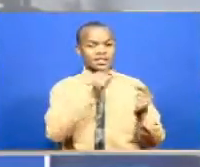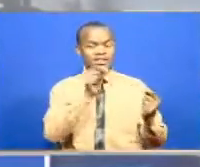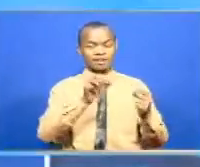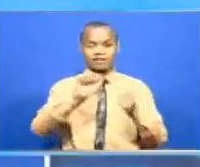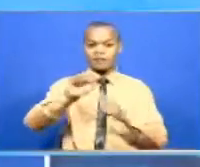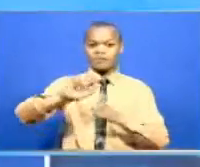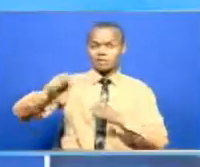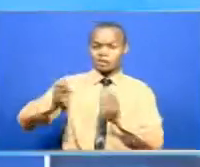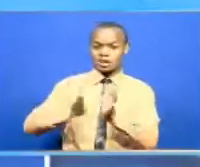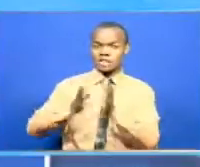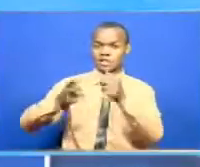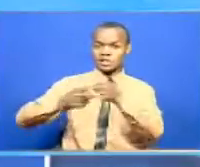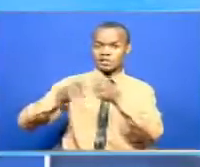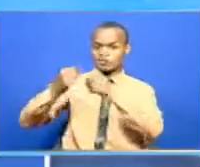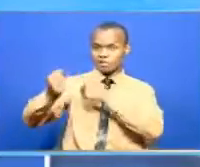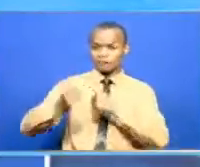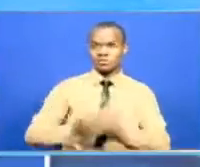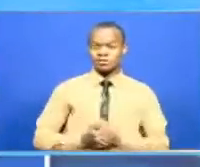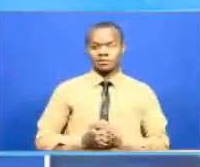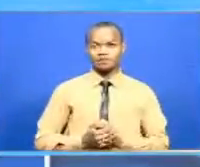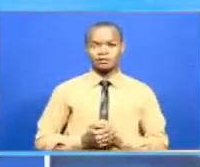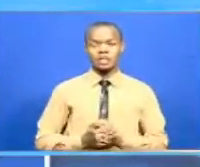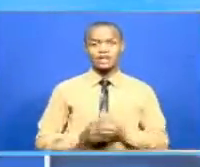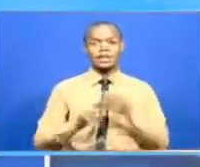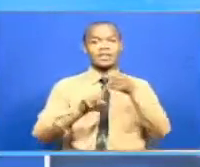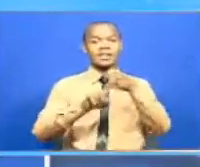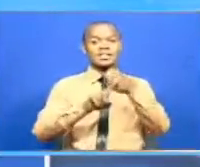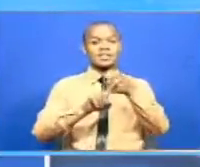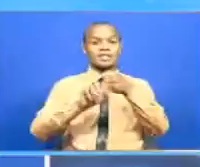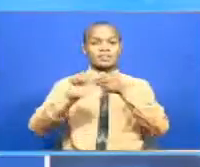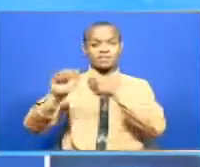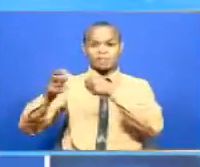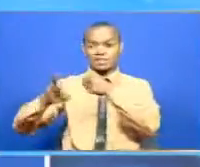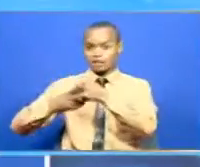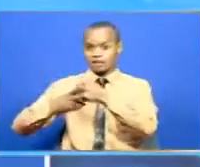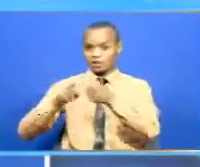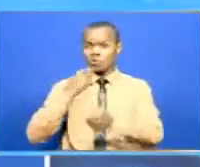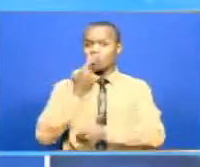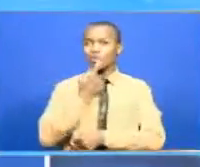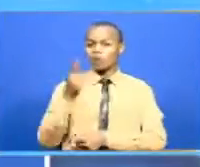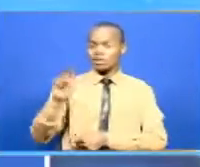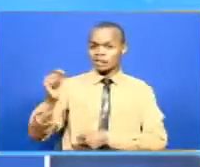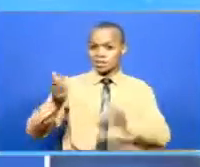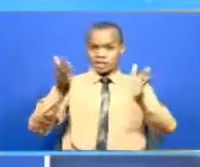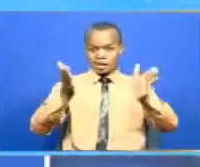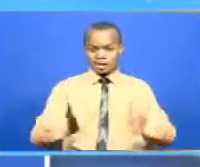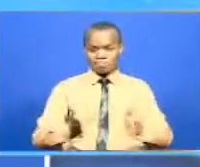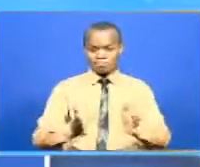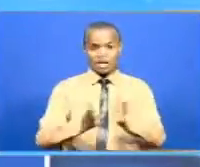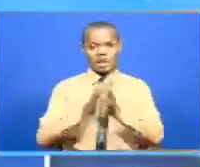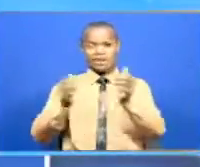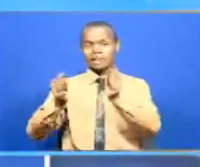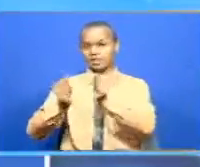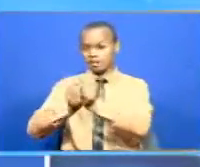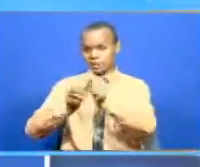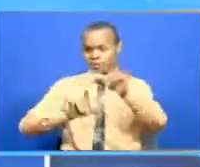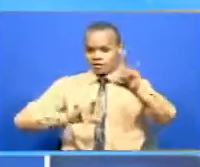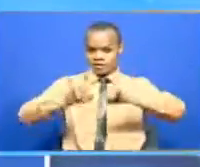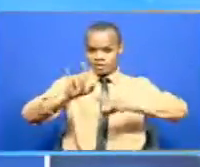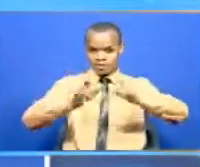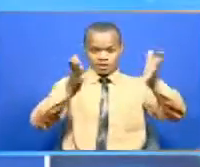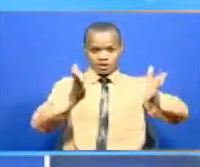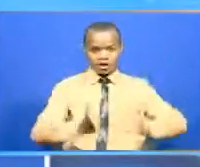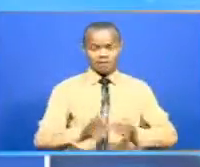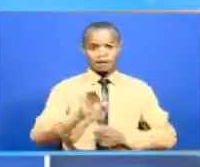5,075. From the cases, 657 are Kenyans, whereas 10 are foreigners. 393 are